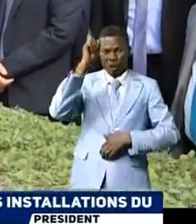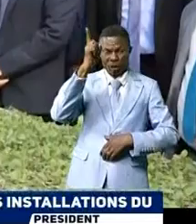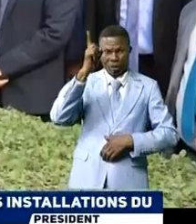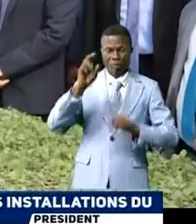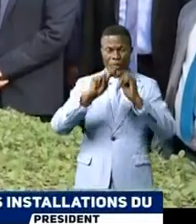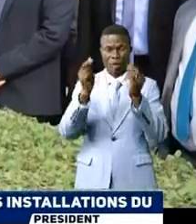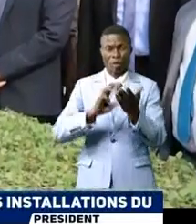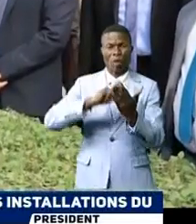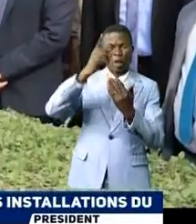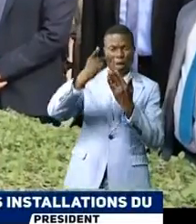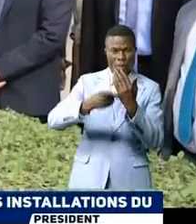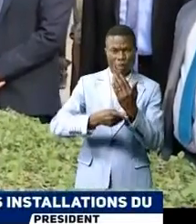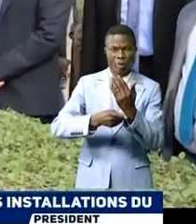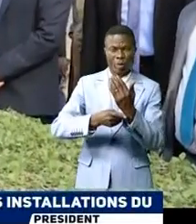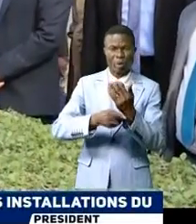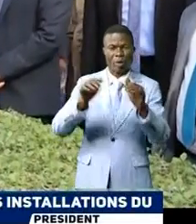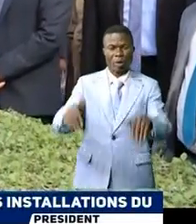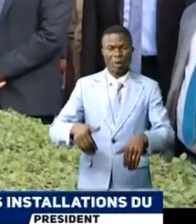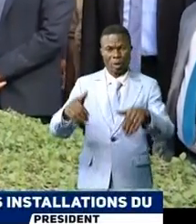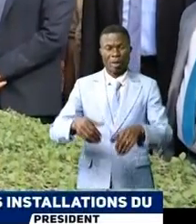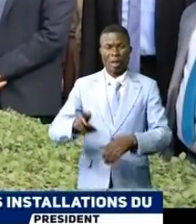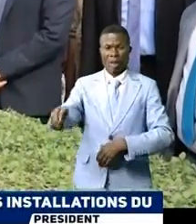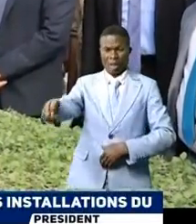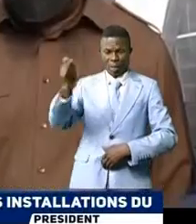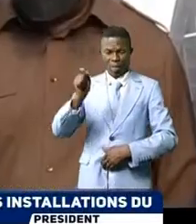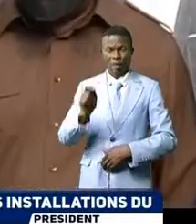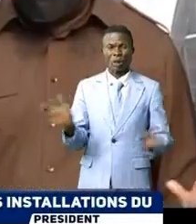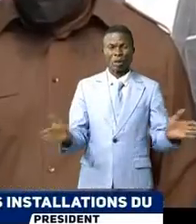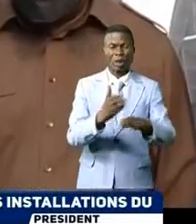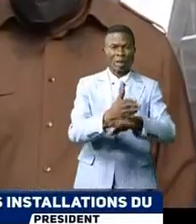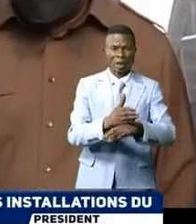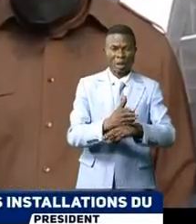collège planification, agriculture, pêche et élevage,